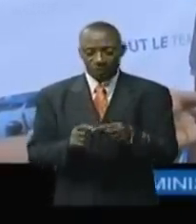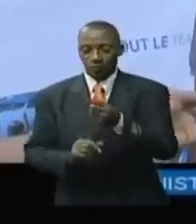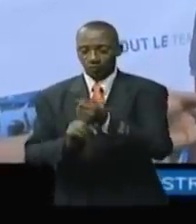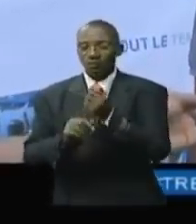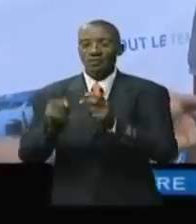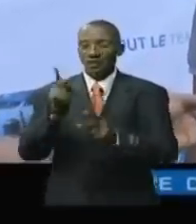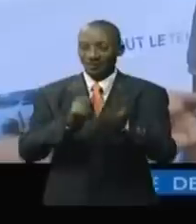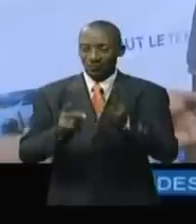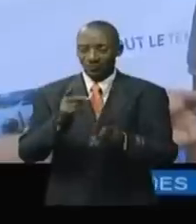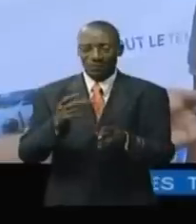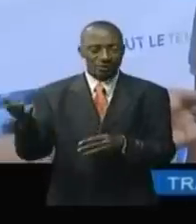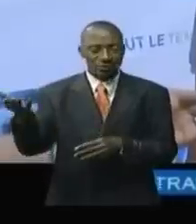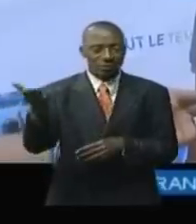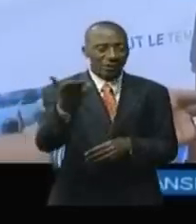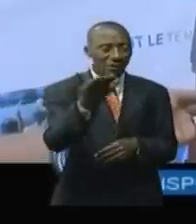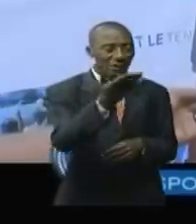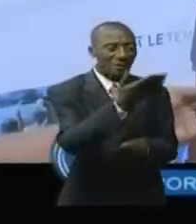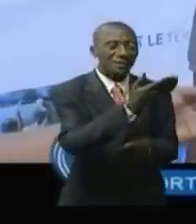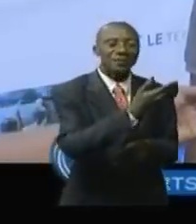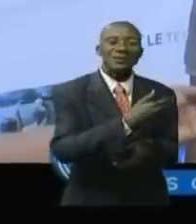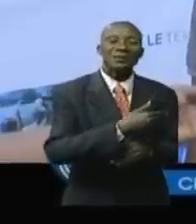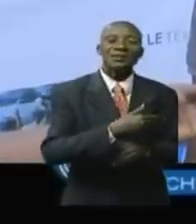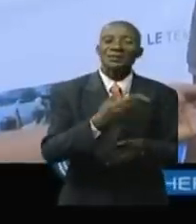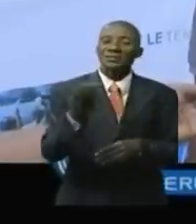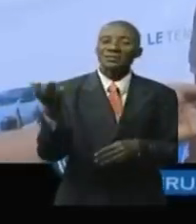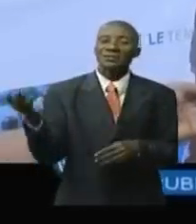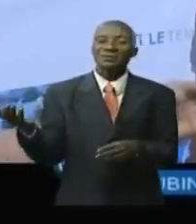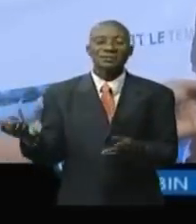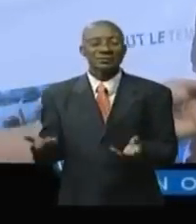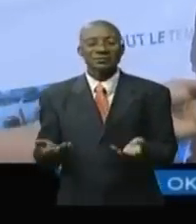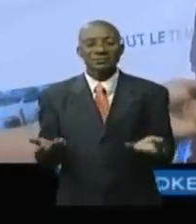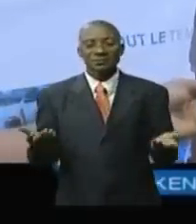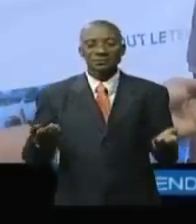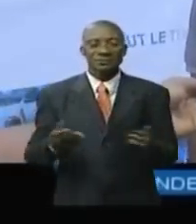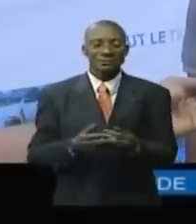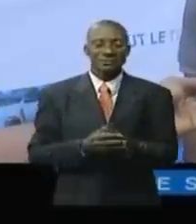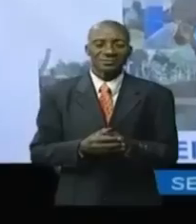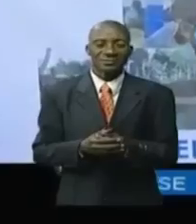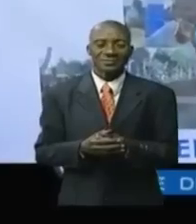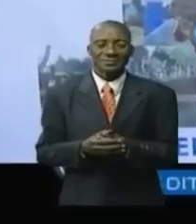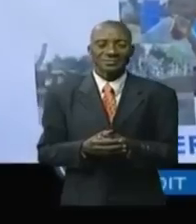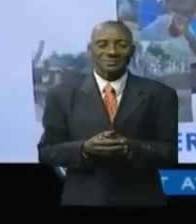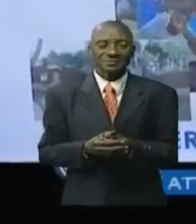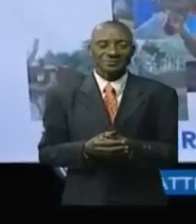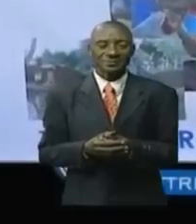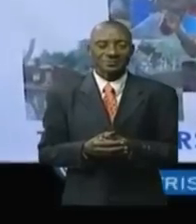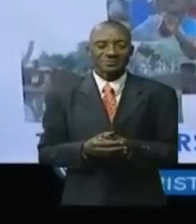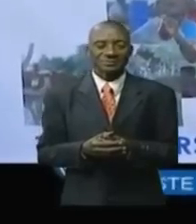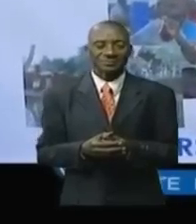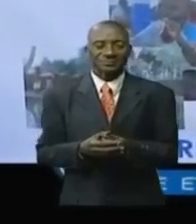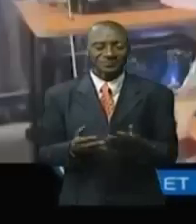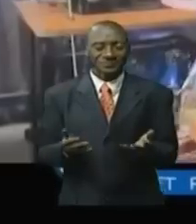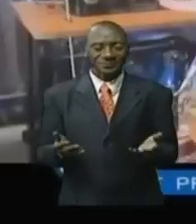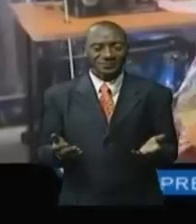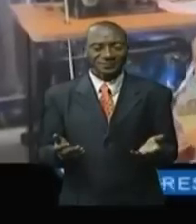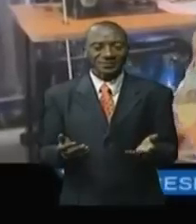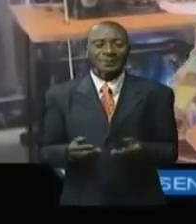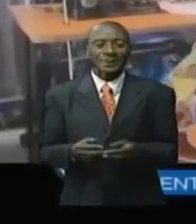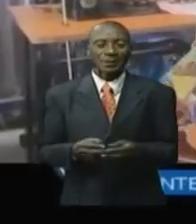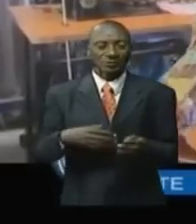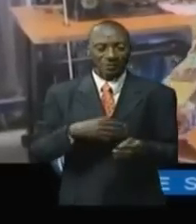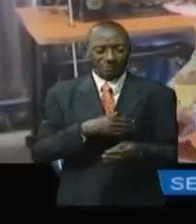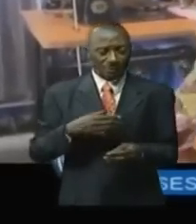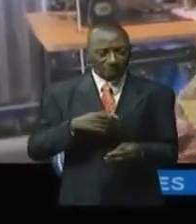ces personnes déplacées puissent subvenir à leurs besoins sans attendre forcément l'assistance alimentaire. Notant qu'au-delà du déplacé de guerre, le membre